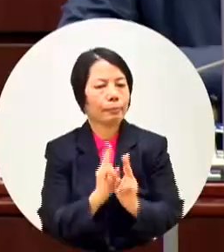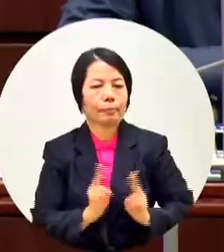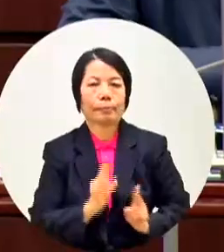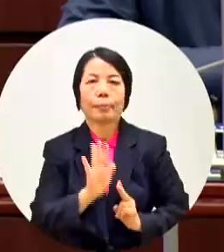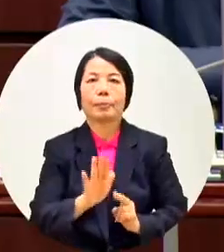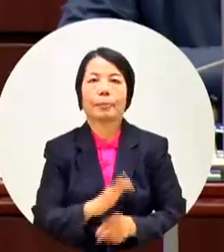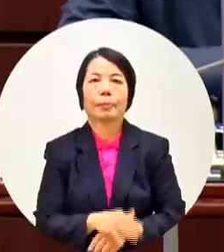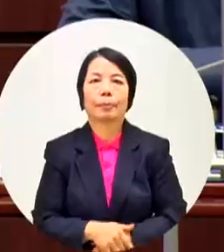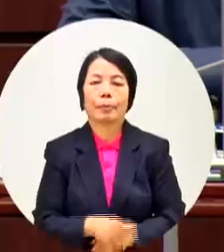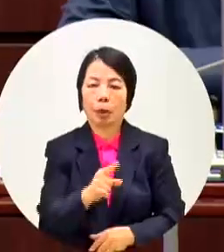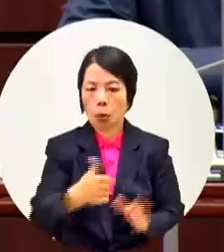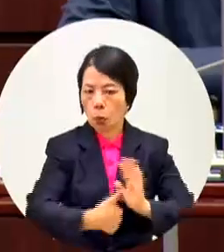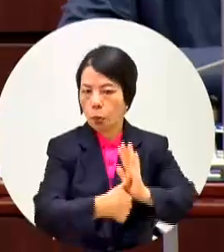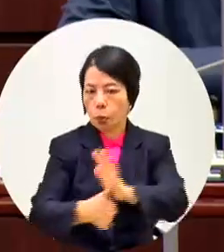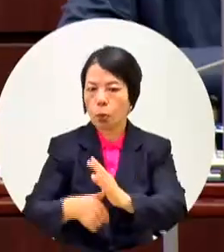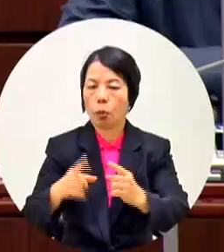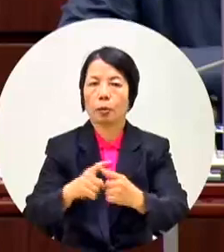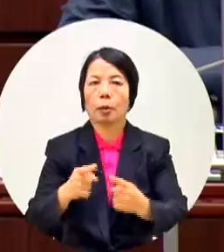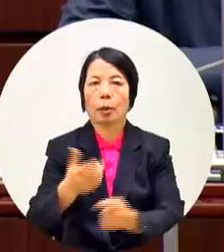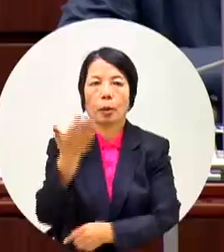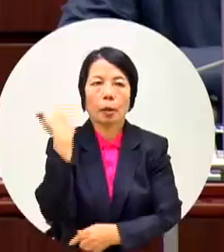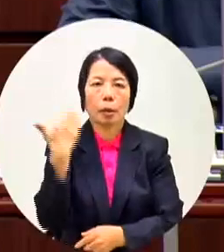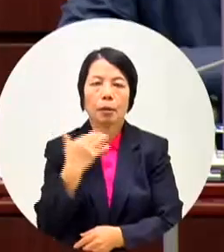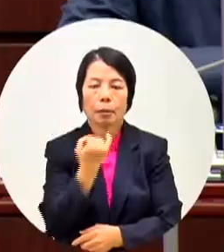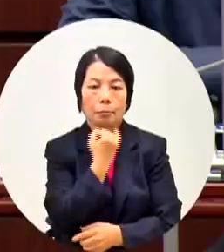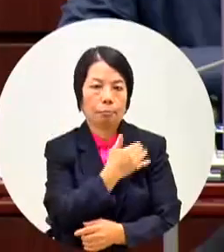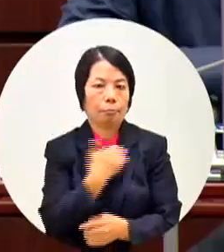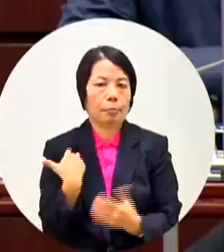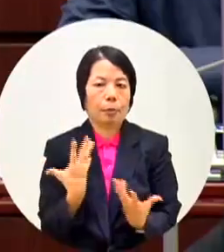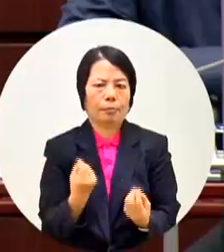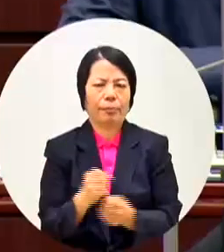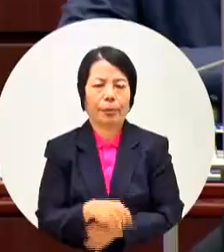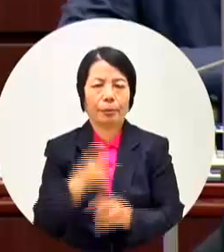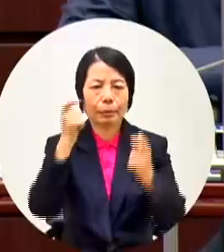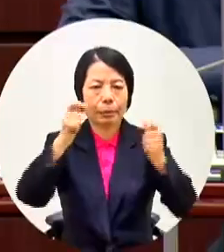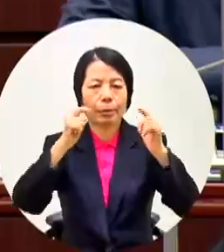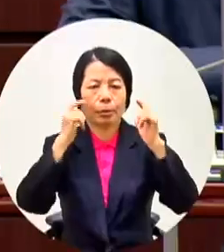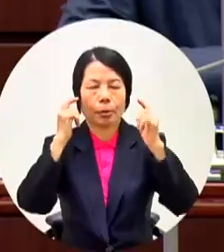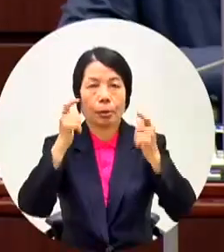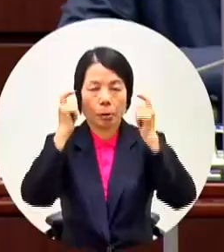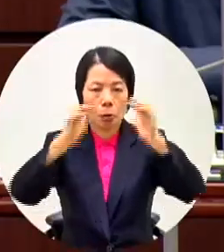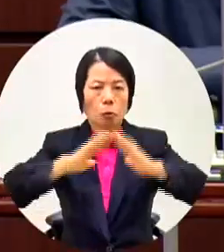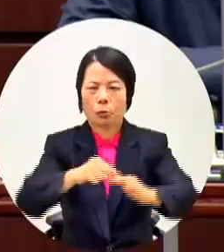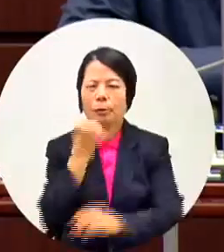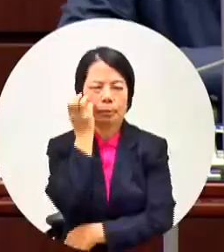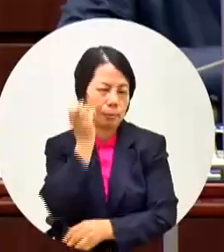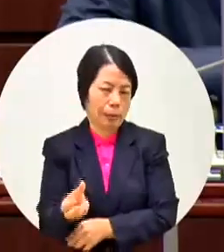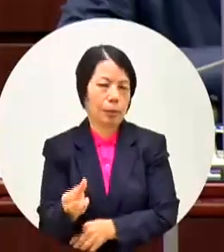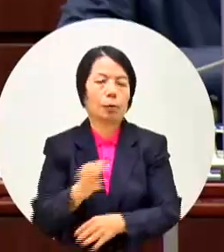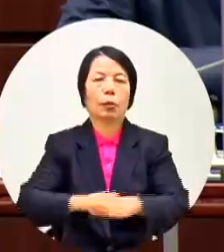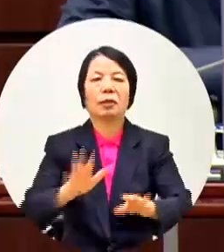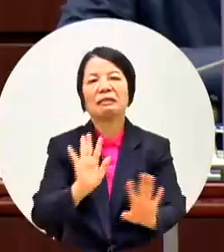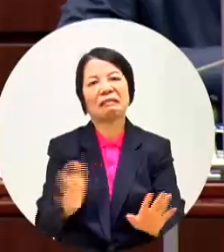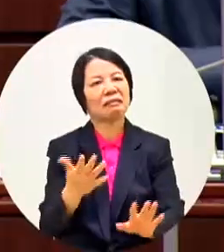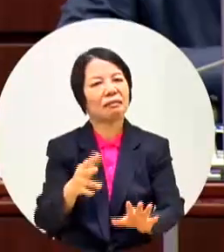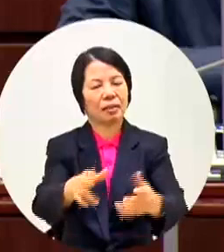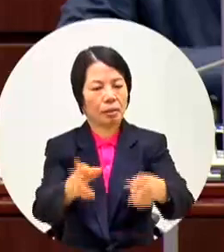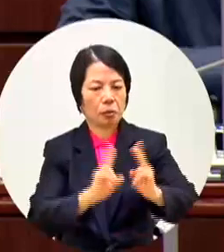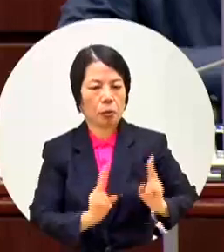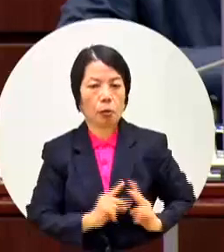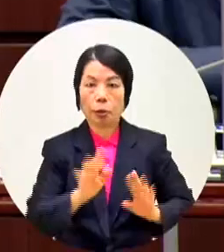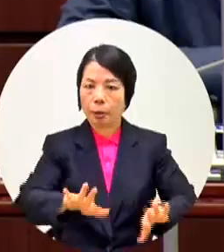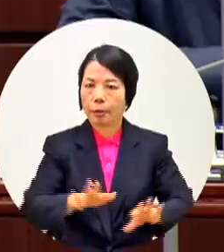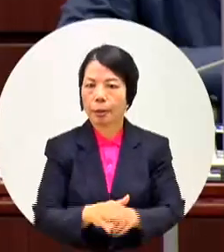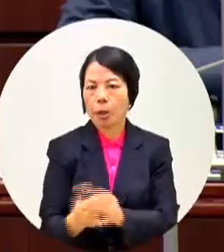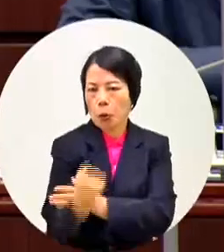去可能没有把高雄放在眼里，已经被感动啊！哇，觉得高雄一直在冲，爱情产业链，他们愿意来代